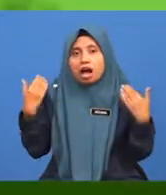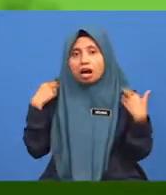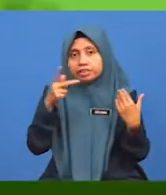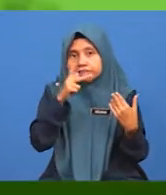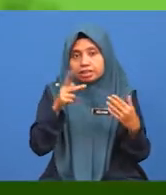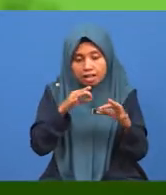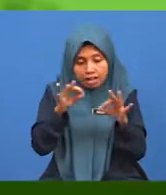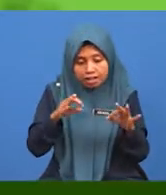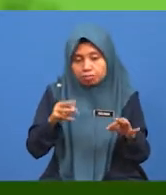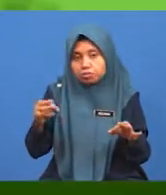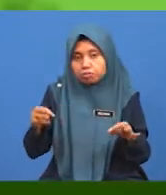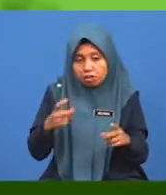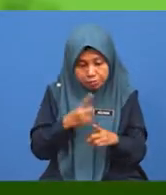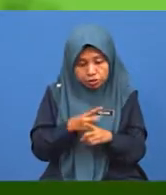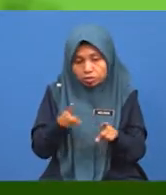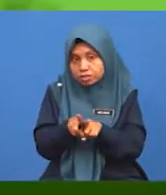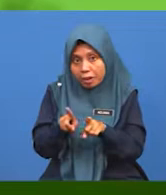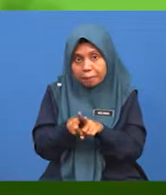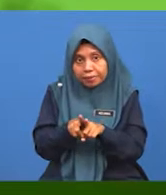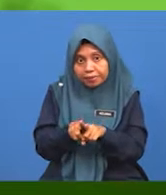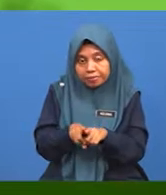Adakah ayat murid-murid tepat?